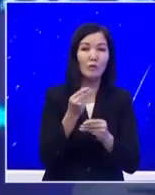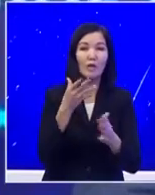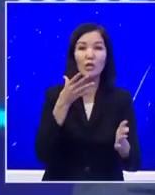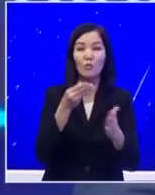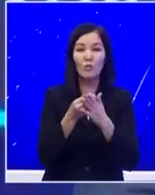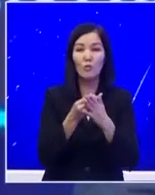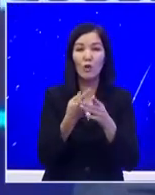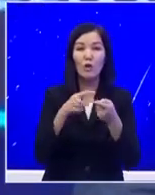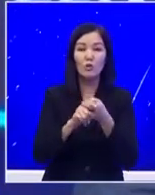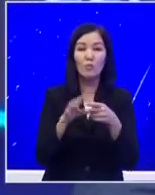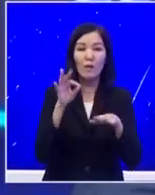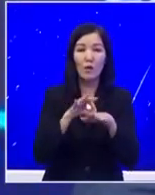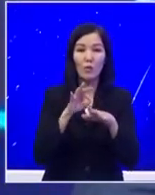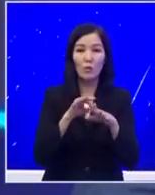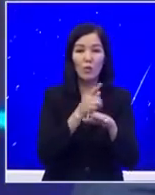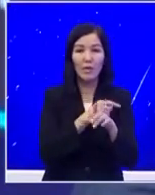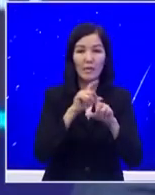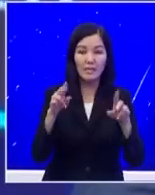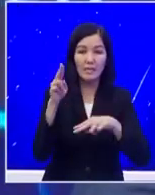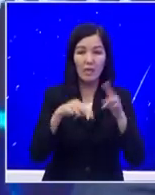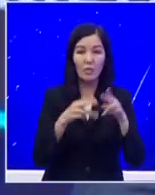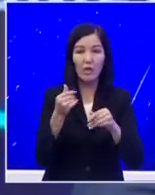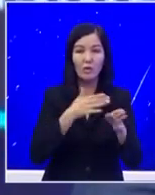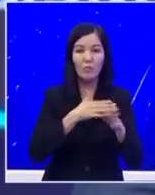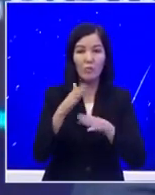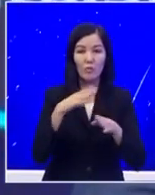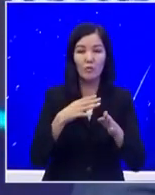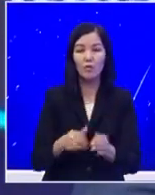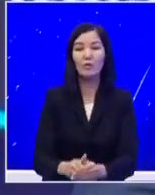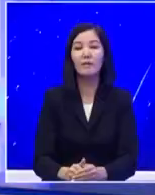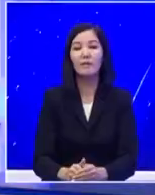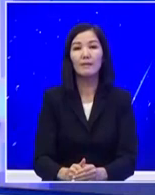және жұқпалы аурулар ауруханасын салуға қаражат бөлініп отыр.